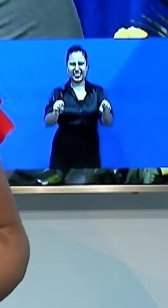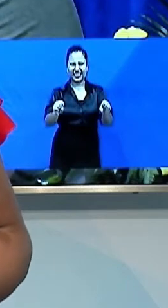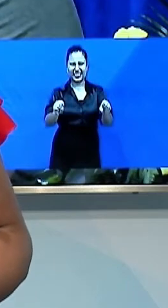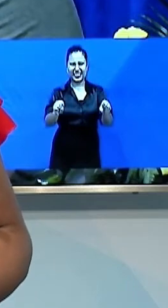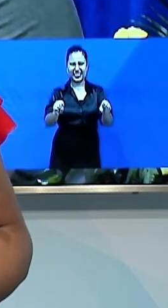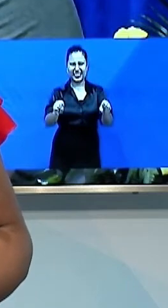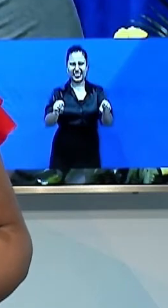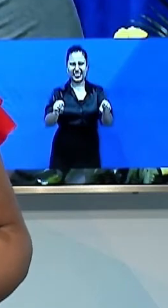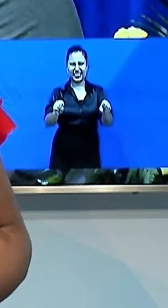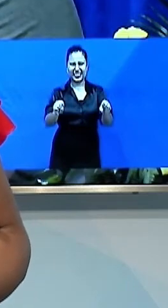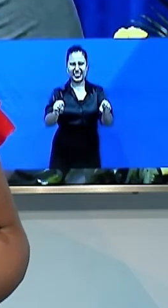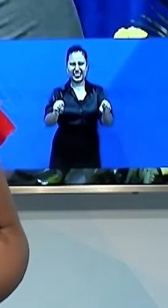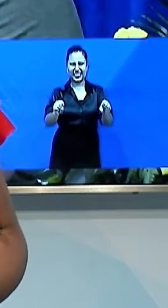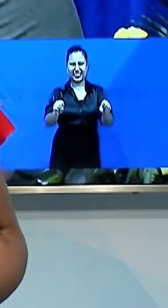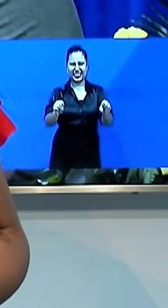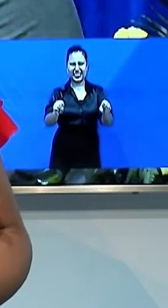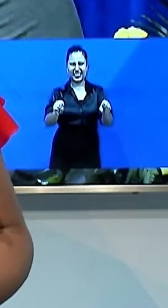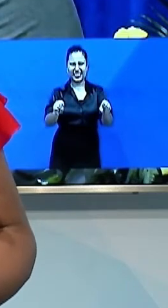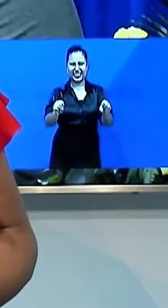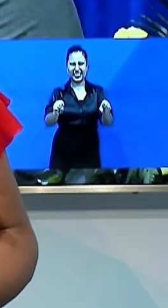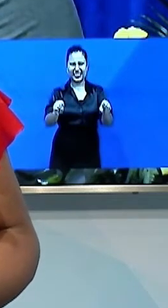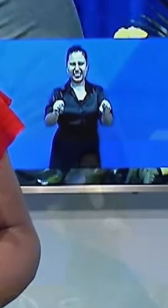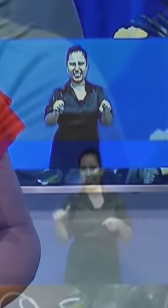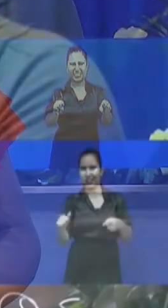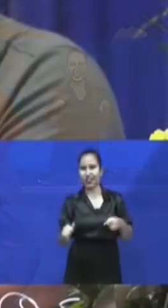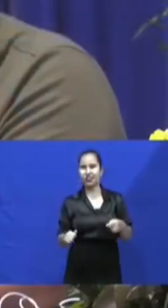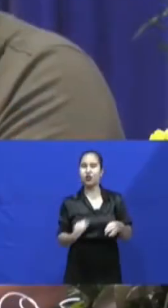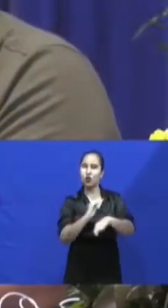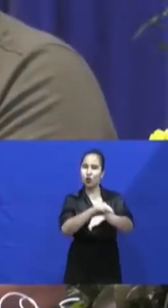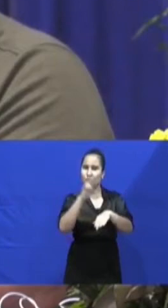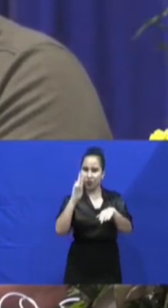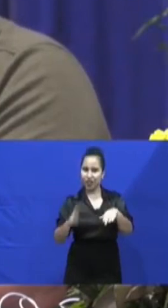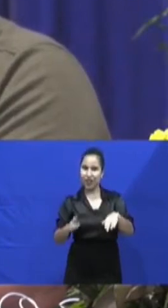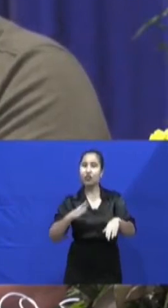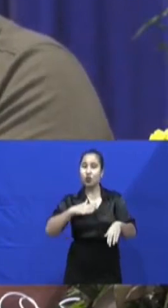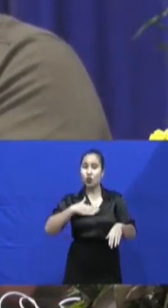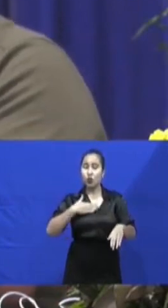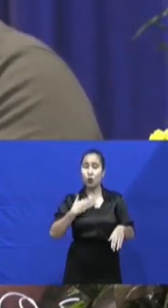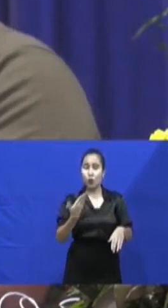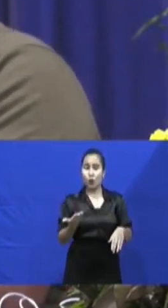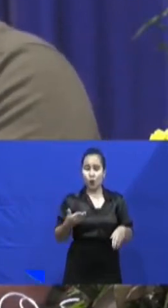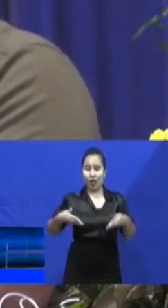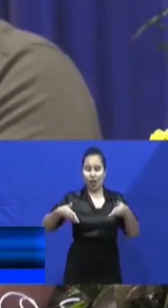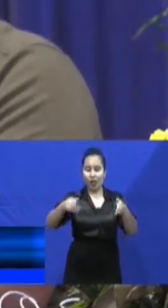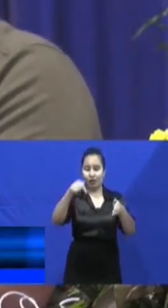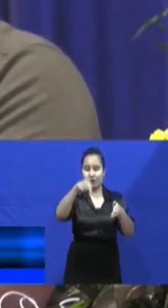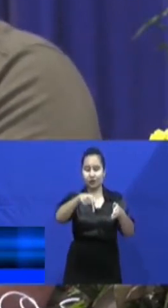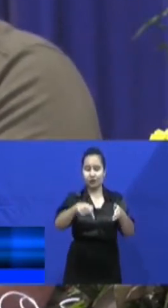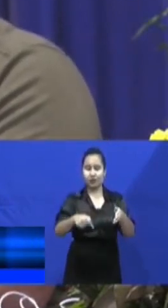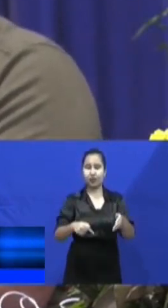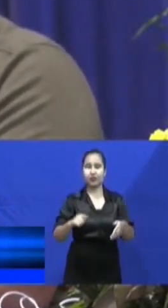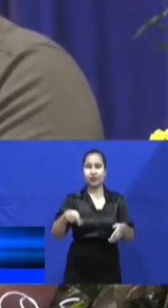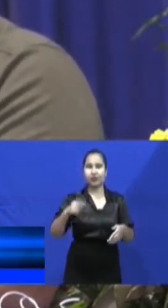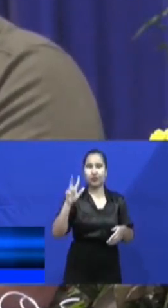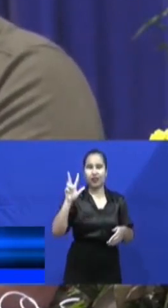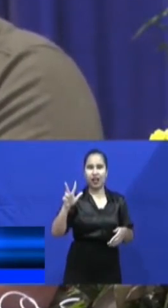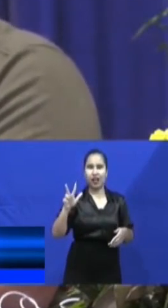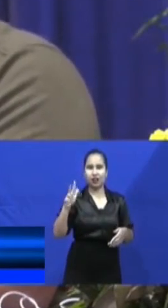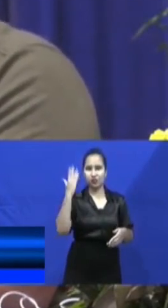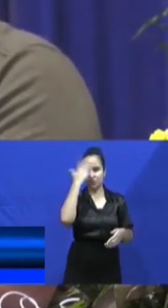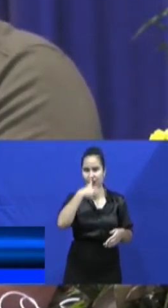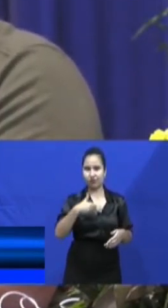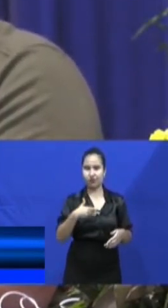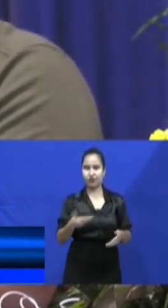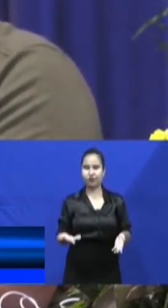in verband met het COVID-19 virus. Uiteraard zal in elke omstandigheid het land bestuurd moeten